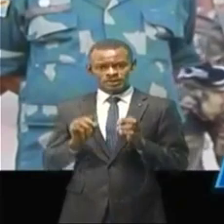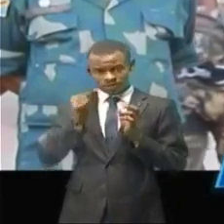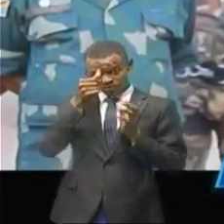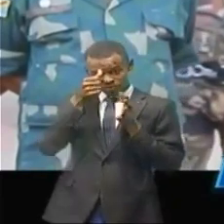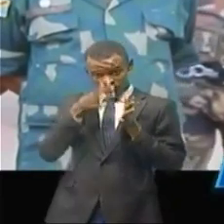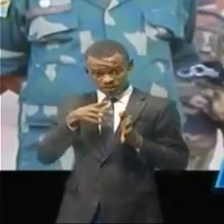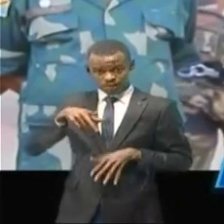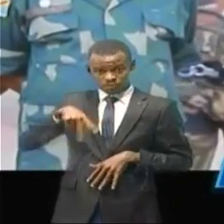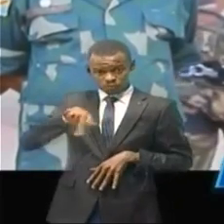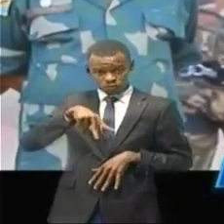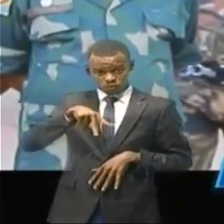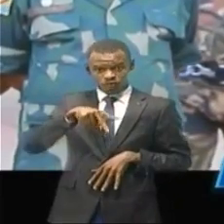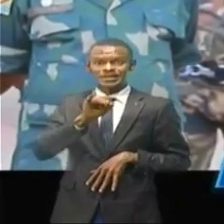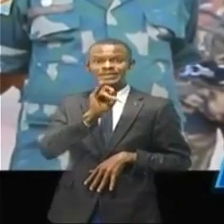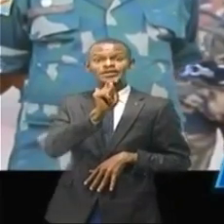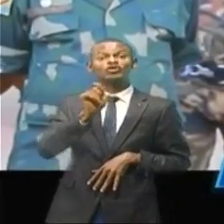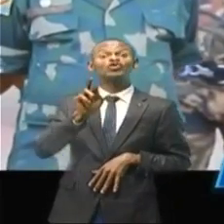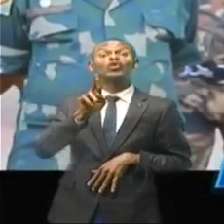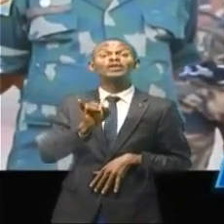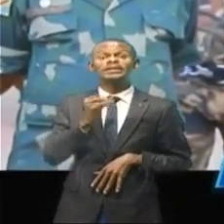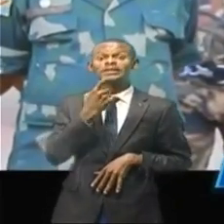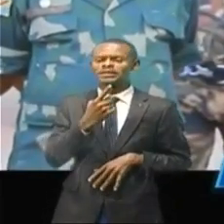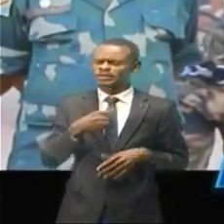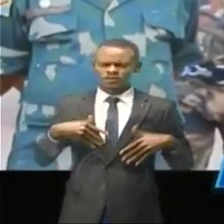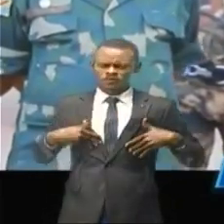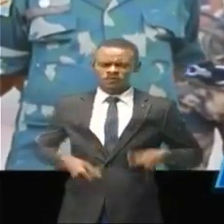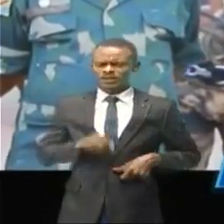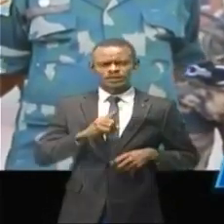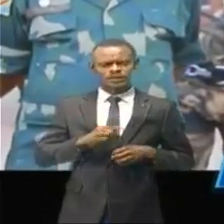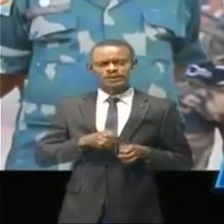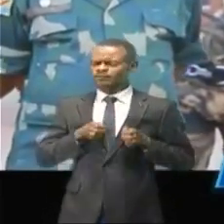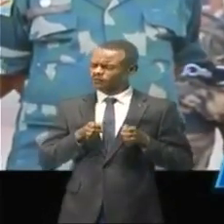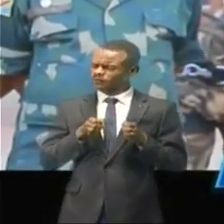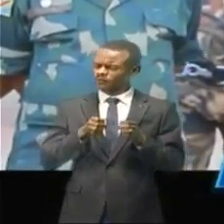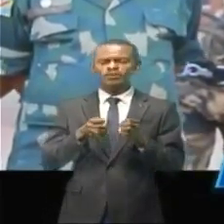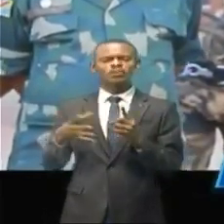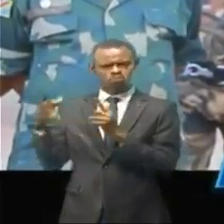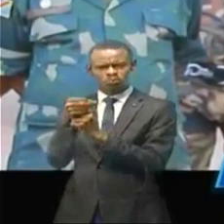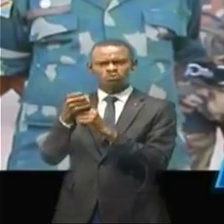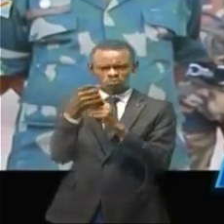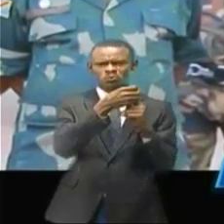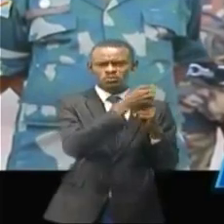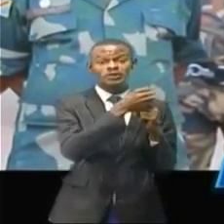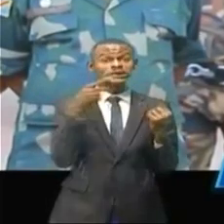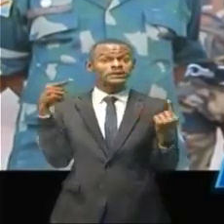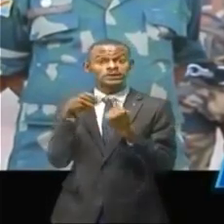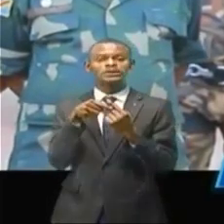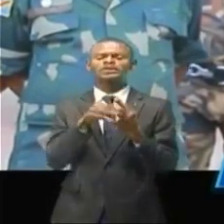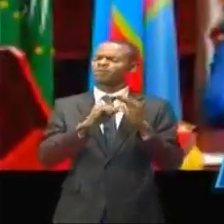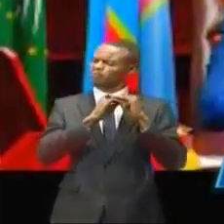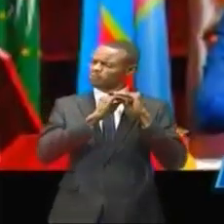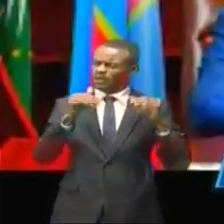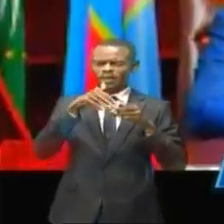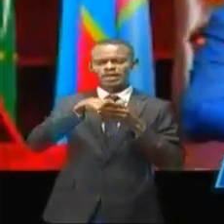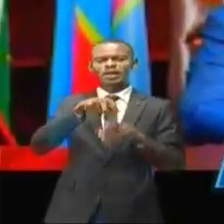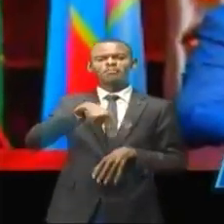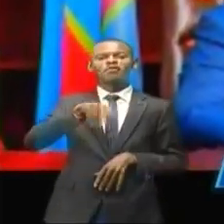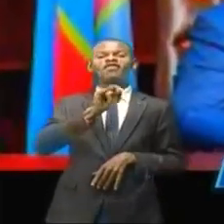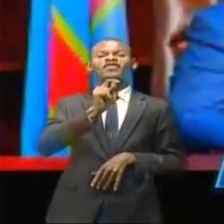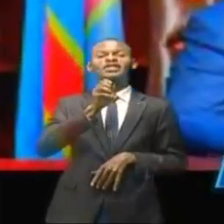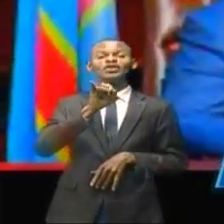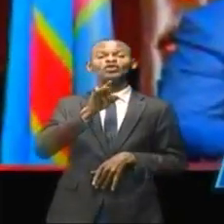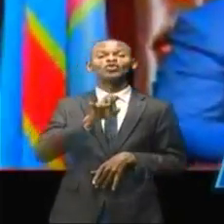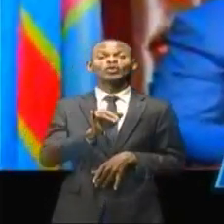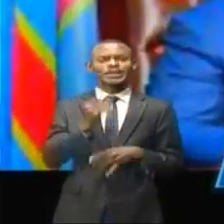l'exécutif provincial a promis ne pas baisser la garde jusqu'au rétablissement total de la sécurité en Ituri, vœu profond du chef de l'État